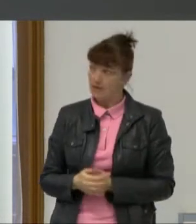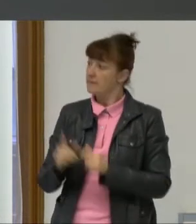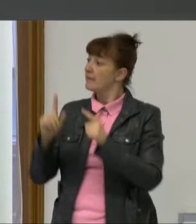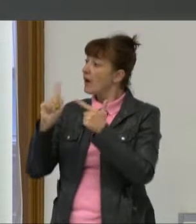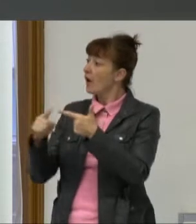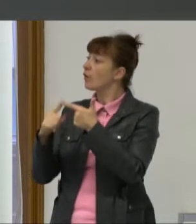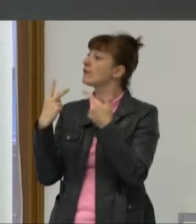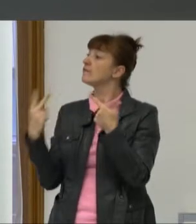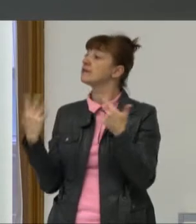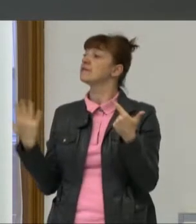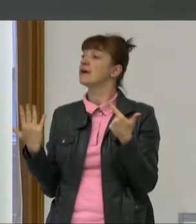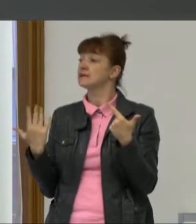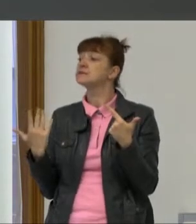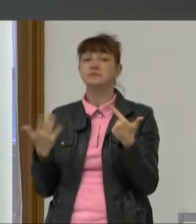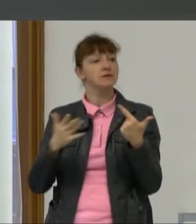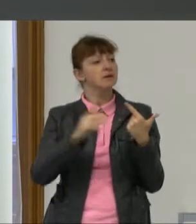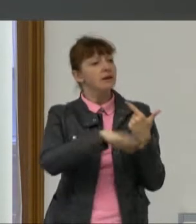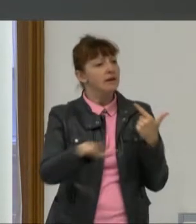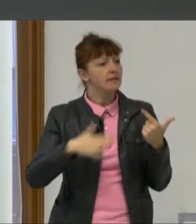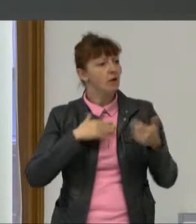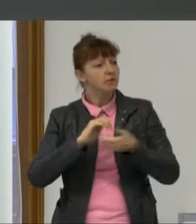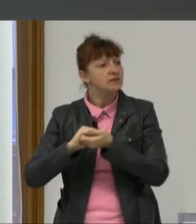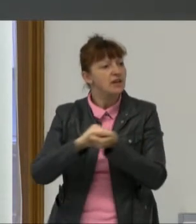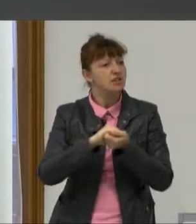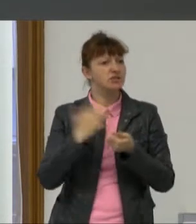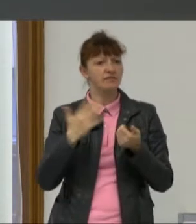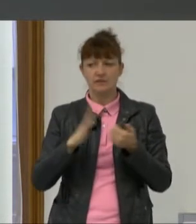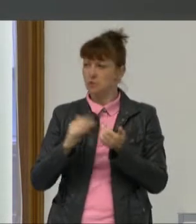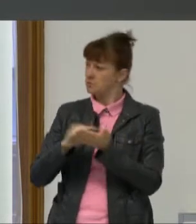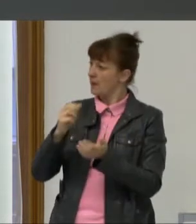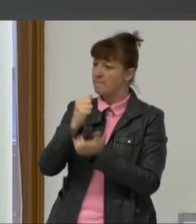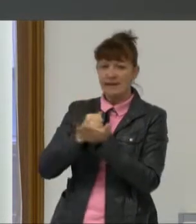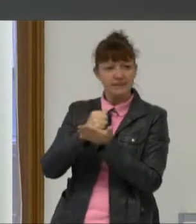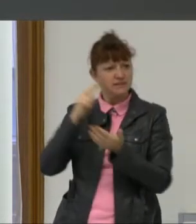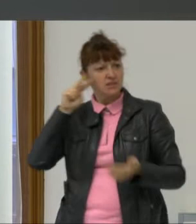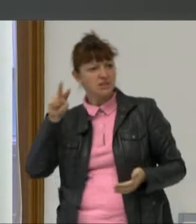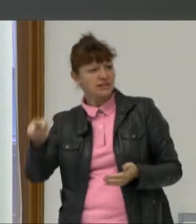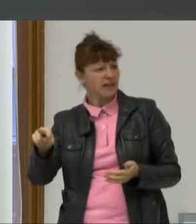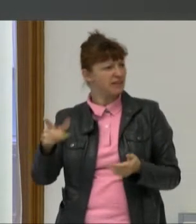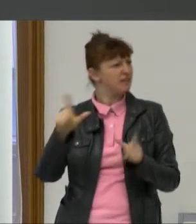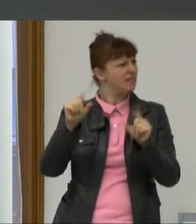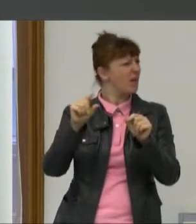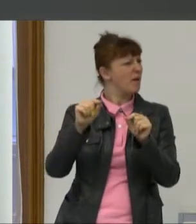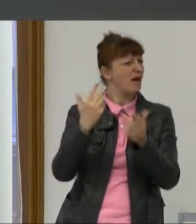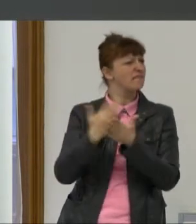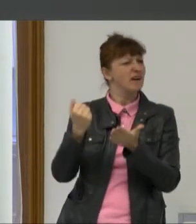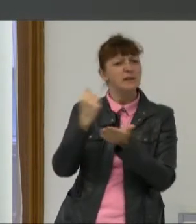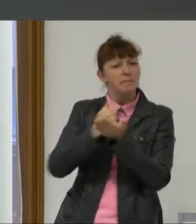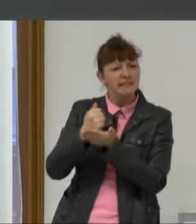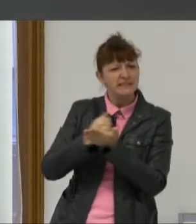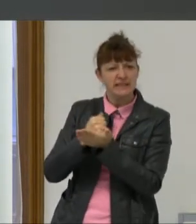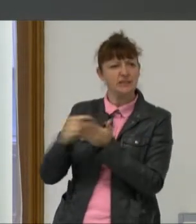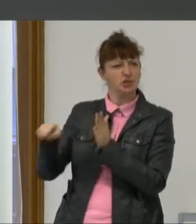Weiters geht es darum, die in unserer Gesellschaft vorherrschende medizinische Sichtweise von Behinderung, das dualistische